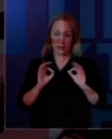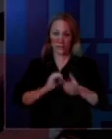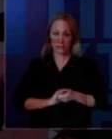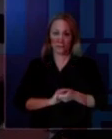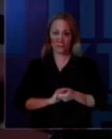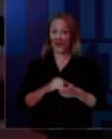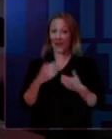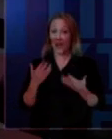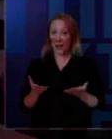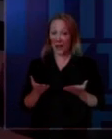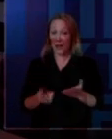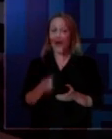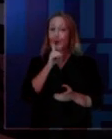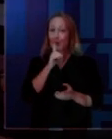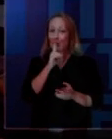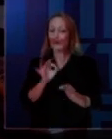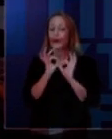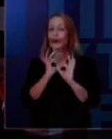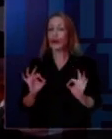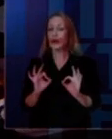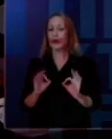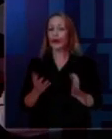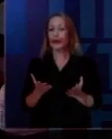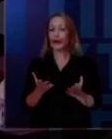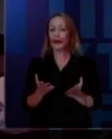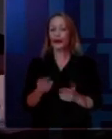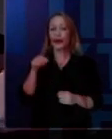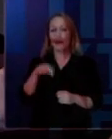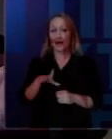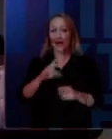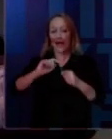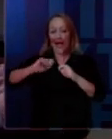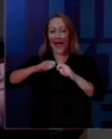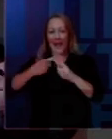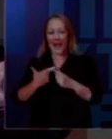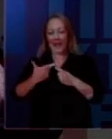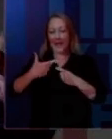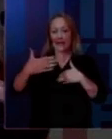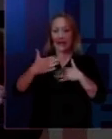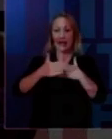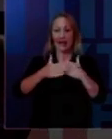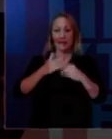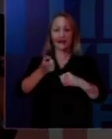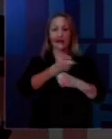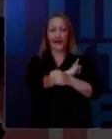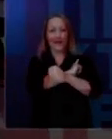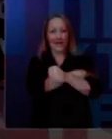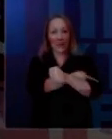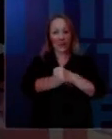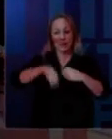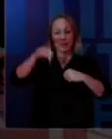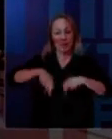Εν τούτης, επίσης δεν υπάρχει αμφιβολία ότι τα εργαλεία και οι δυνατότητες που έχει η κυβέρνηση